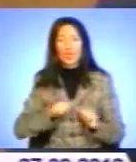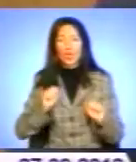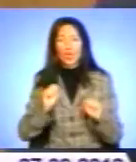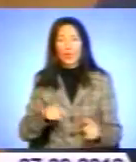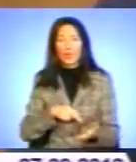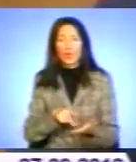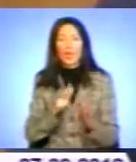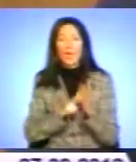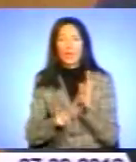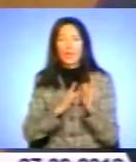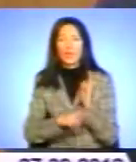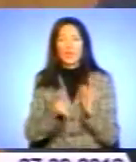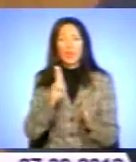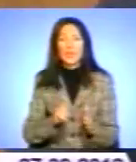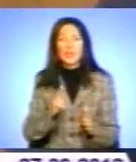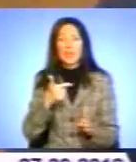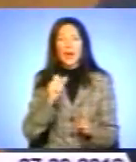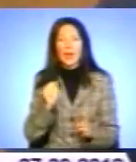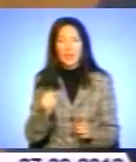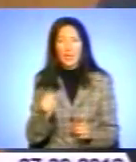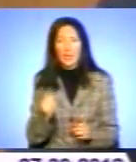на 80-90 центнерів з гектара.